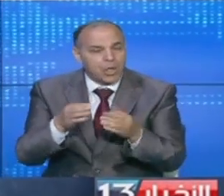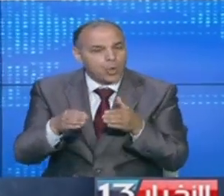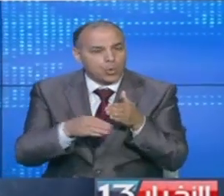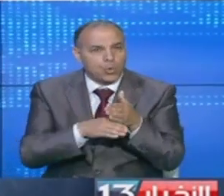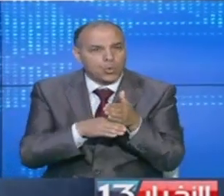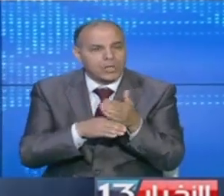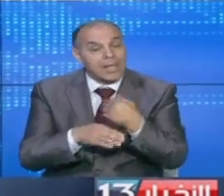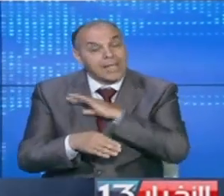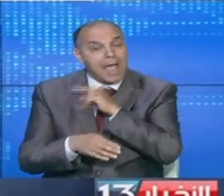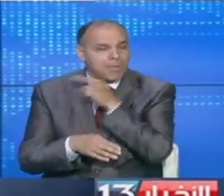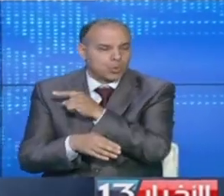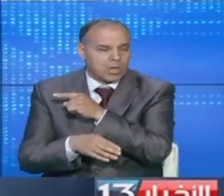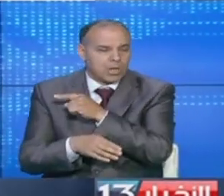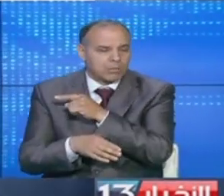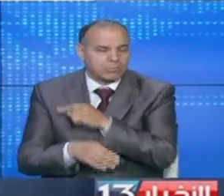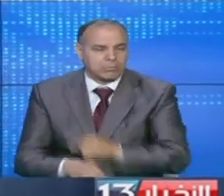ضمن صلاحياته